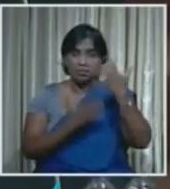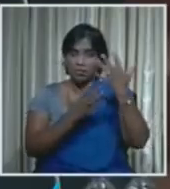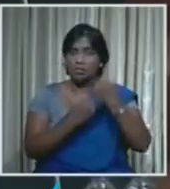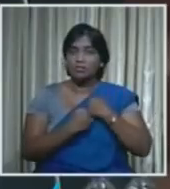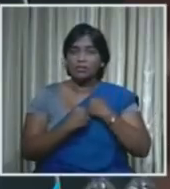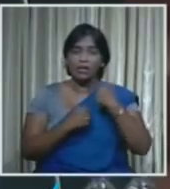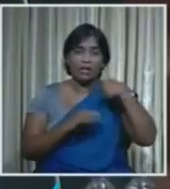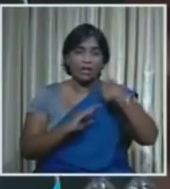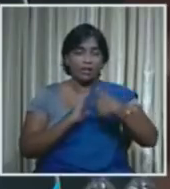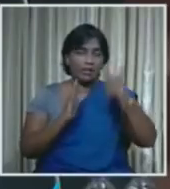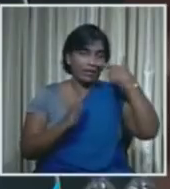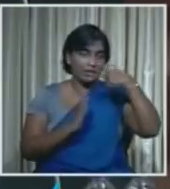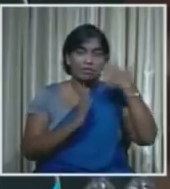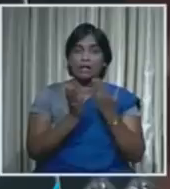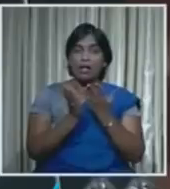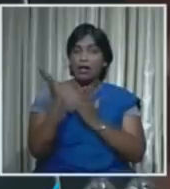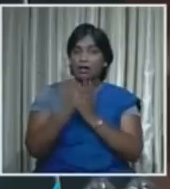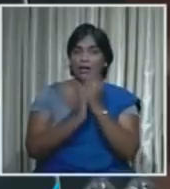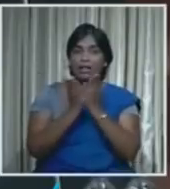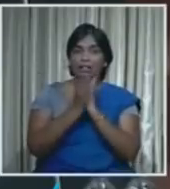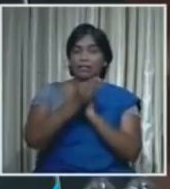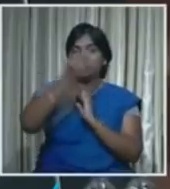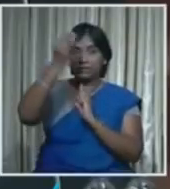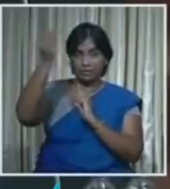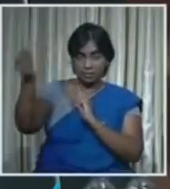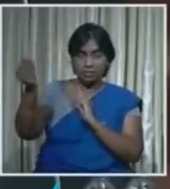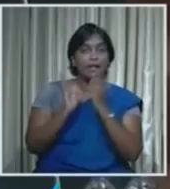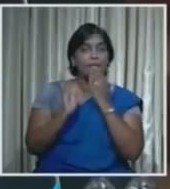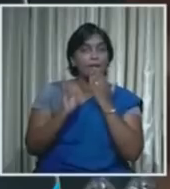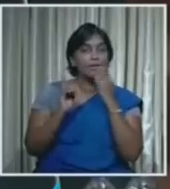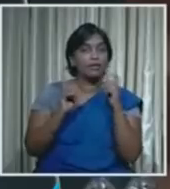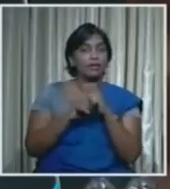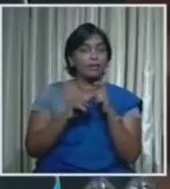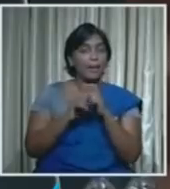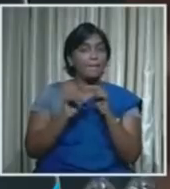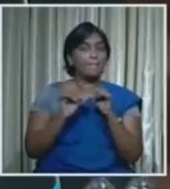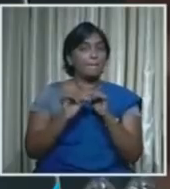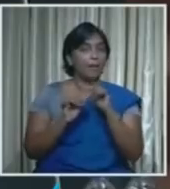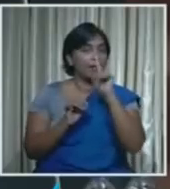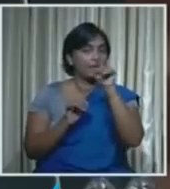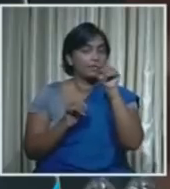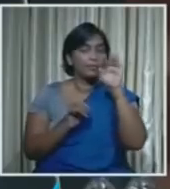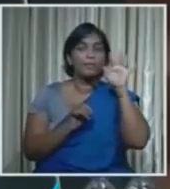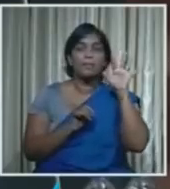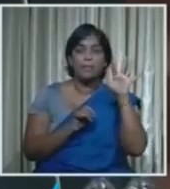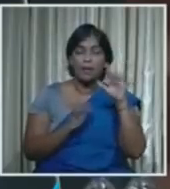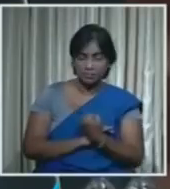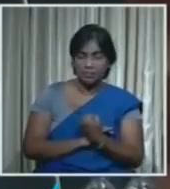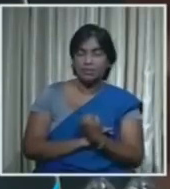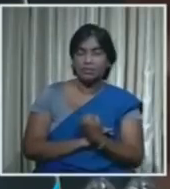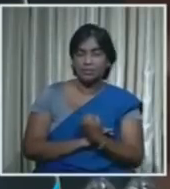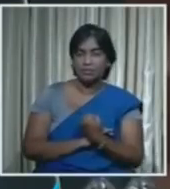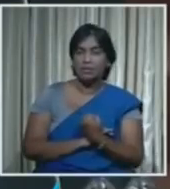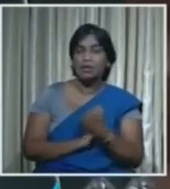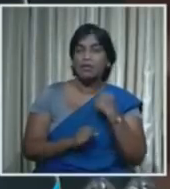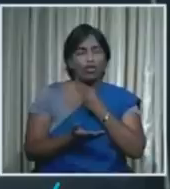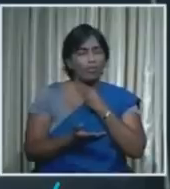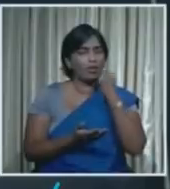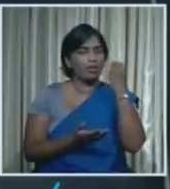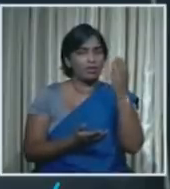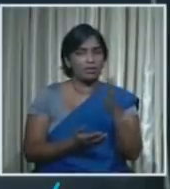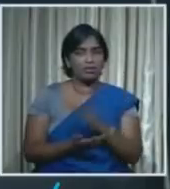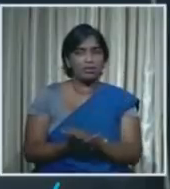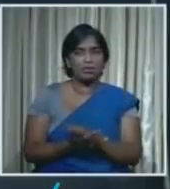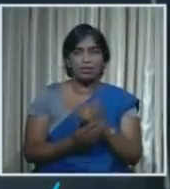ලංකාවට තෙල් ලබා ගැනීමයි තී ඉන්දියාවට දීලා ඉන්දියාවෙන් ඇමරිකන් ඩොලර් බිලියන 1.5ක් ඩැග් ගන්න හදනවා කියලා රජයේ පුවත්පත්වල තිබ්බා